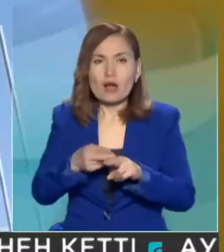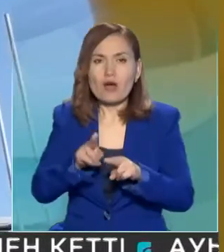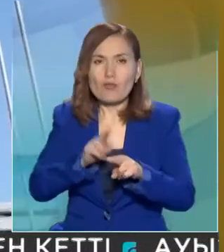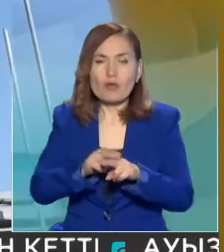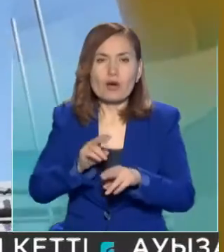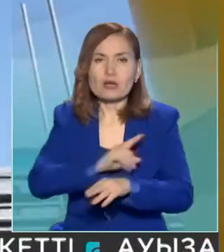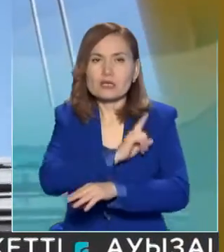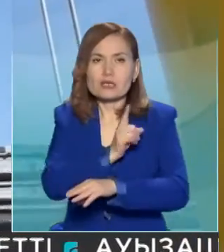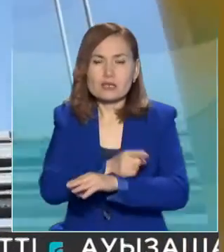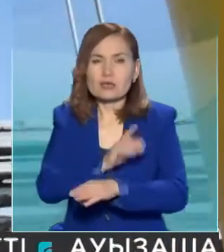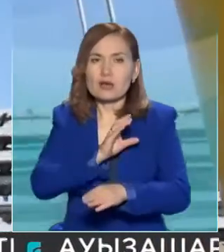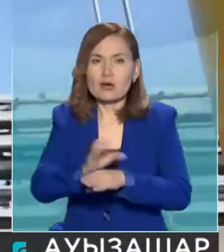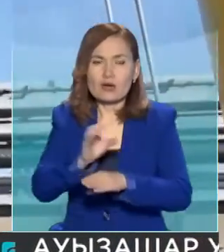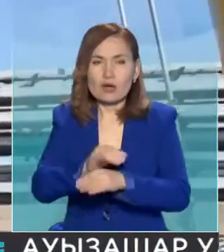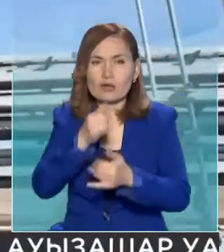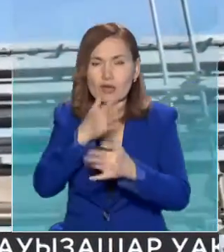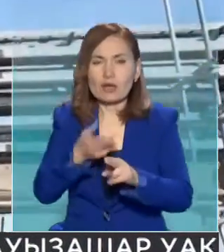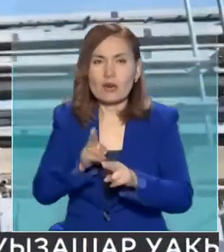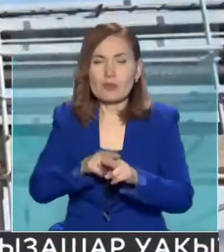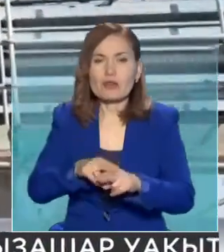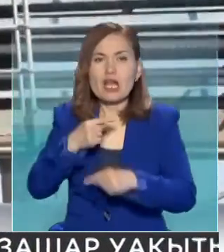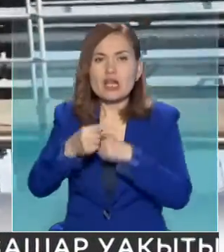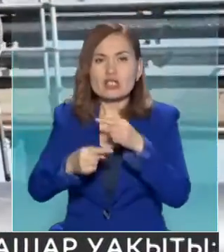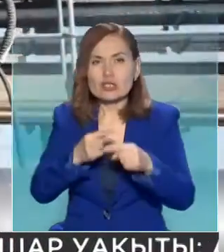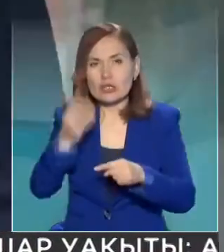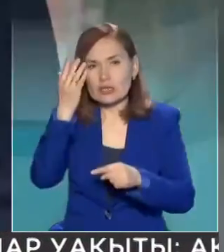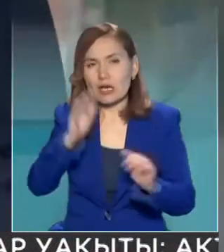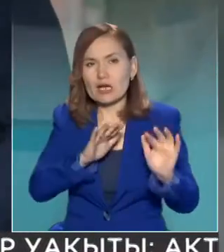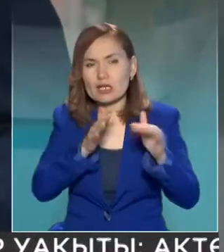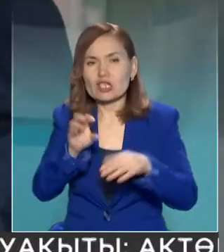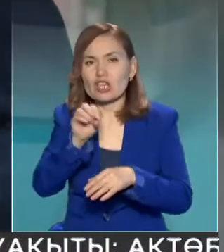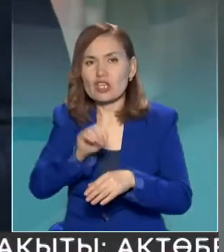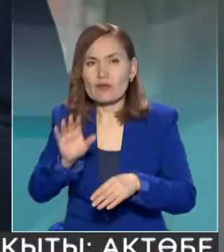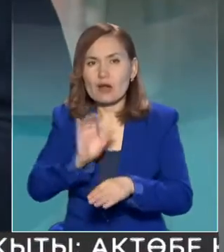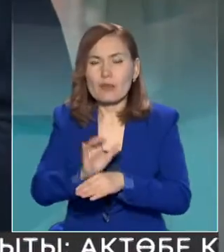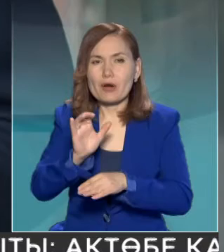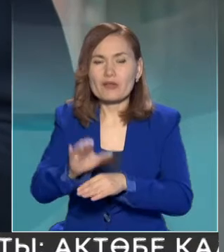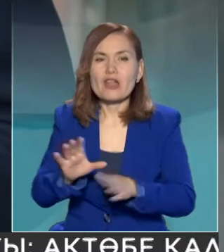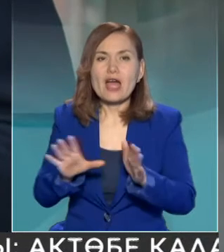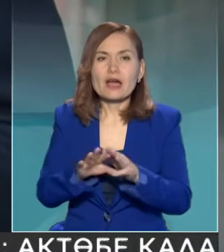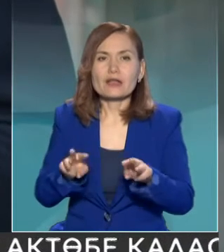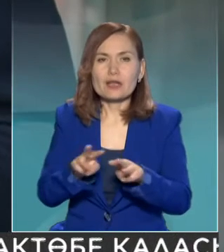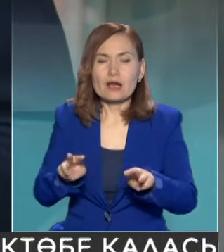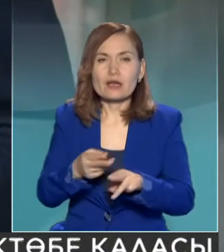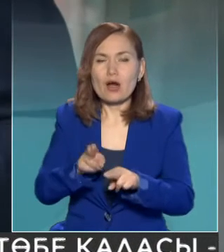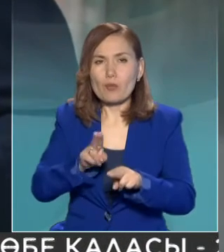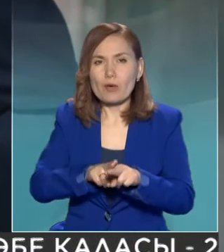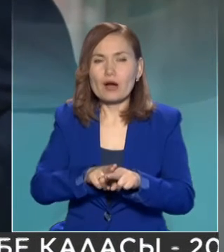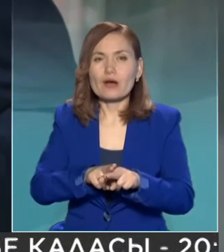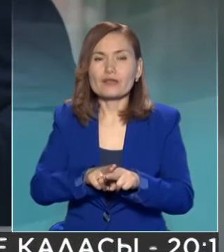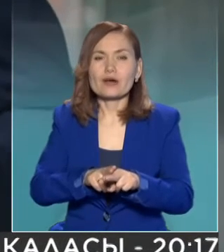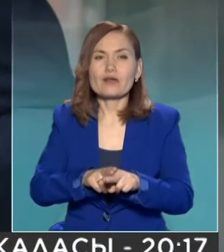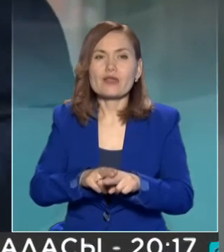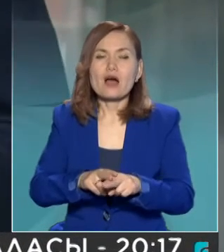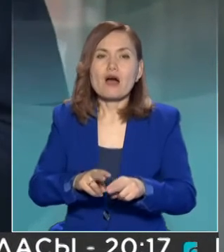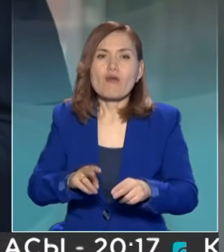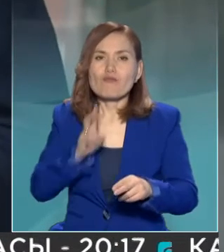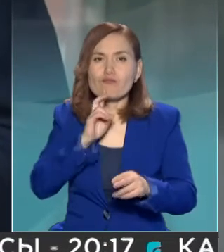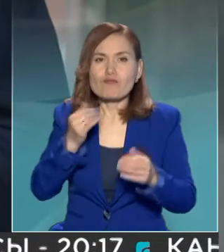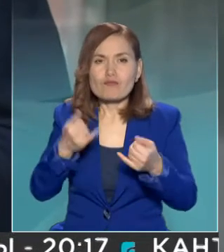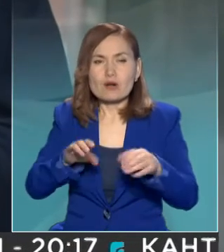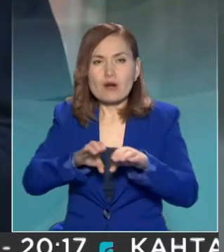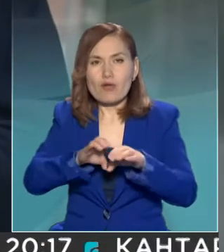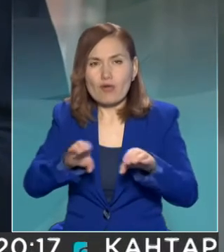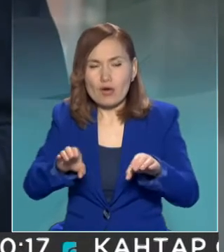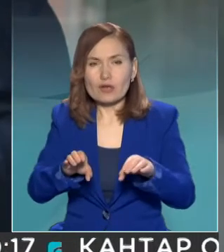2-сі Қара теңіз арқылы Еуропаға жөнелтіліп жатыр. Энергетика министрінің айтуынша, ай соңына дейін терминал қызметі толық іске